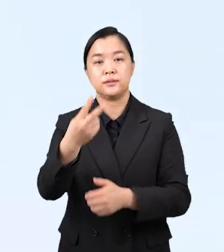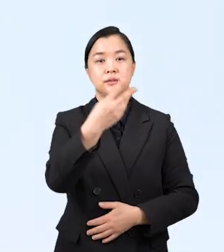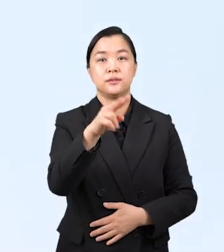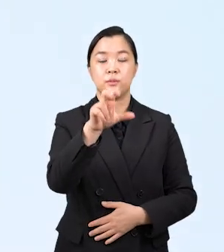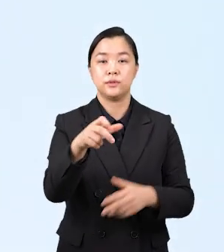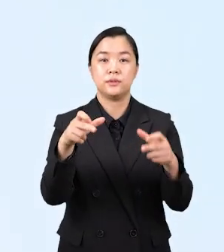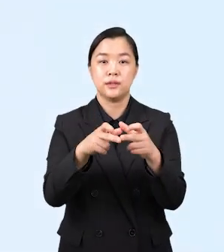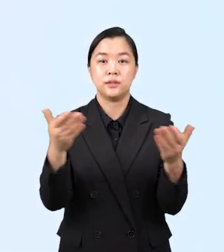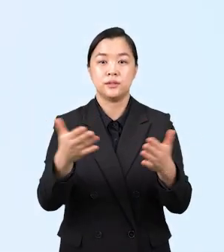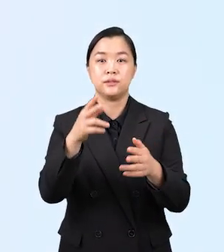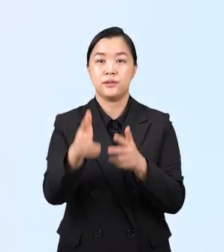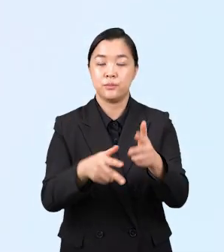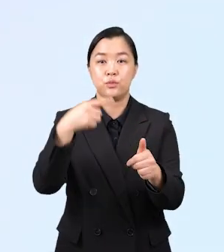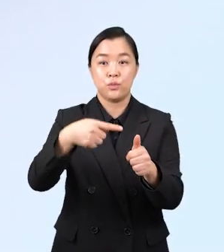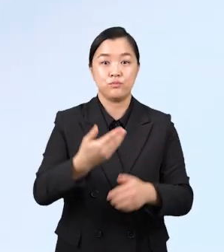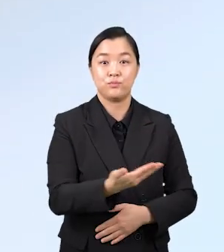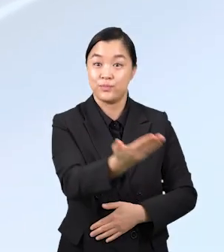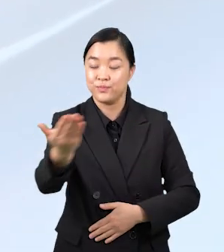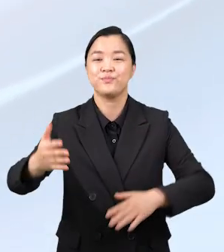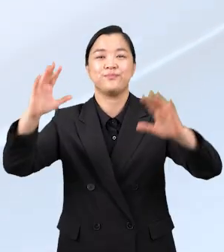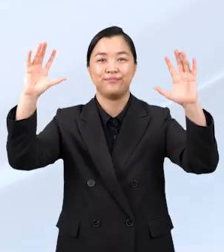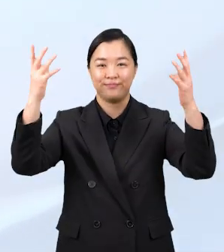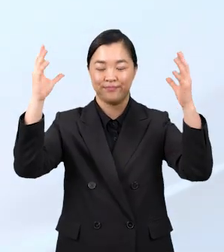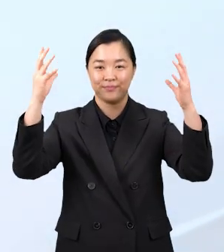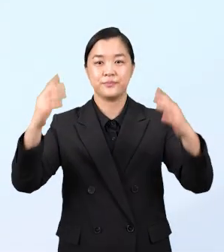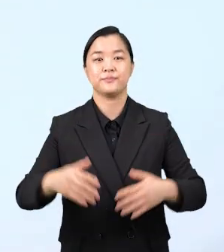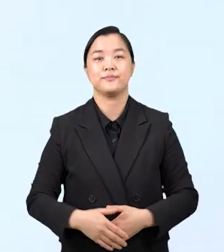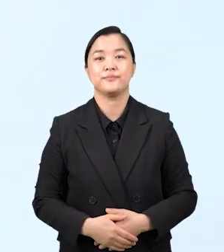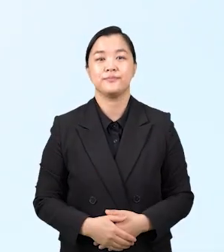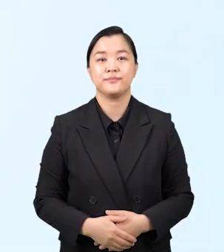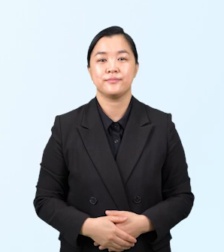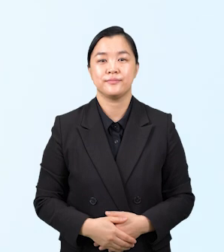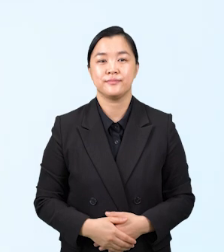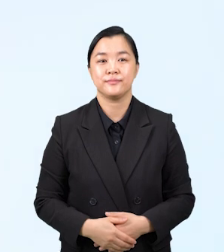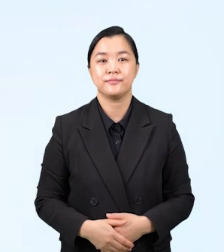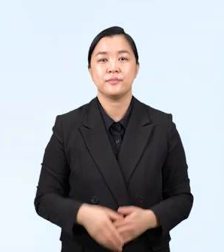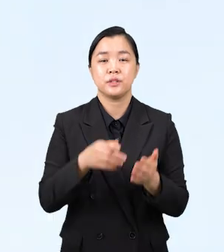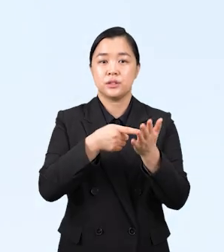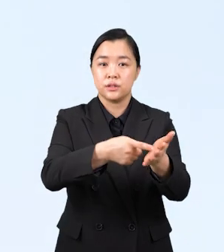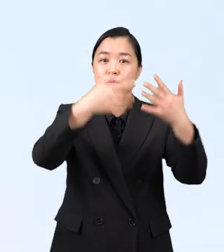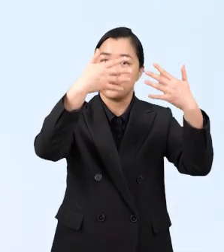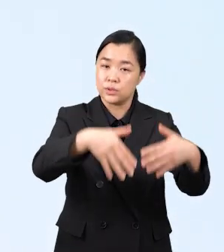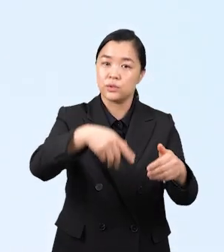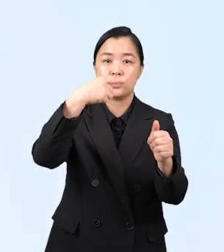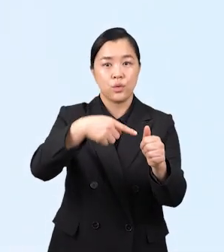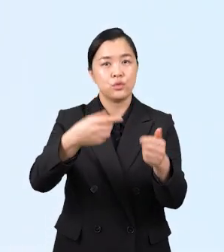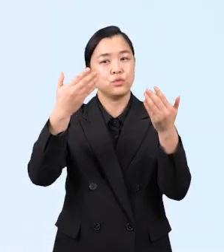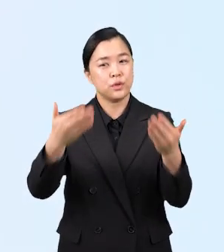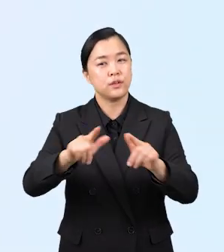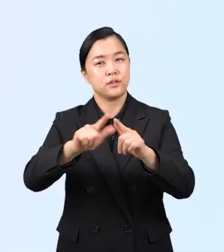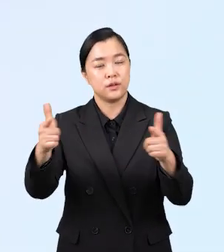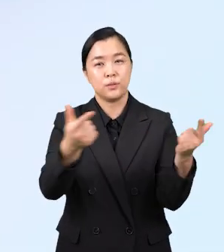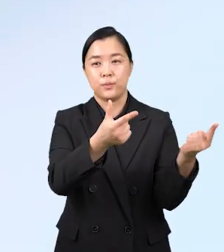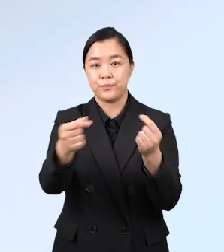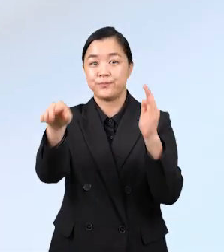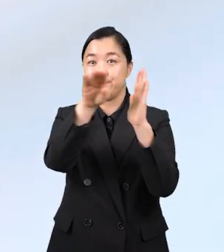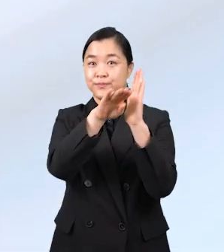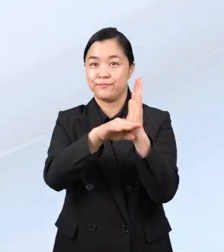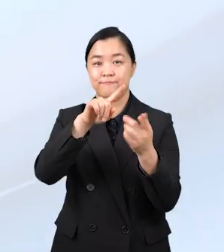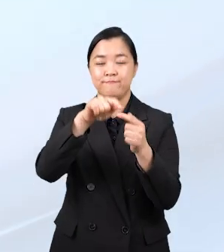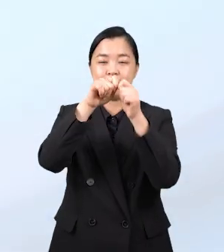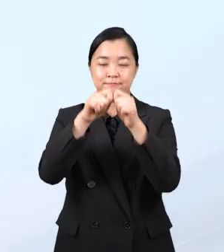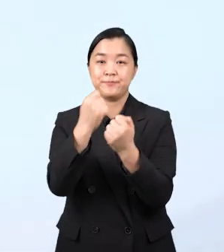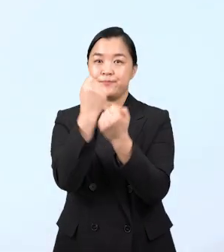지원하는 2025년 장애인 일자리 사업 교육에 오신 여러분 환영합니다. 지금부터 신청 자격, 교육 및 휴가